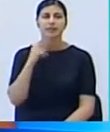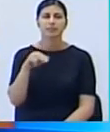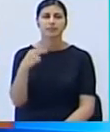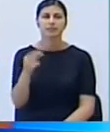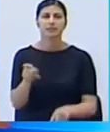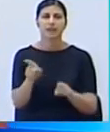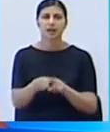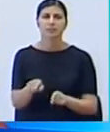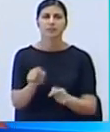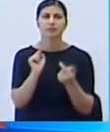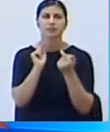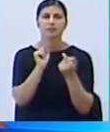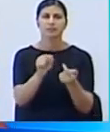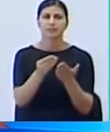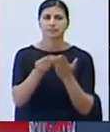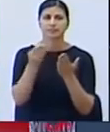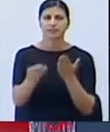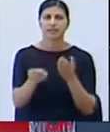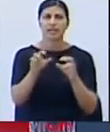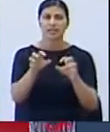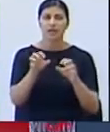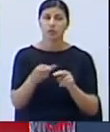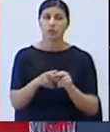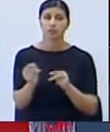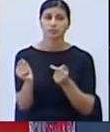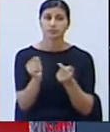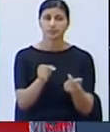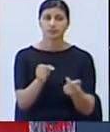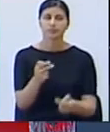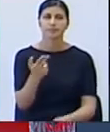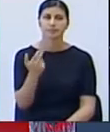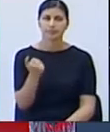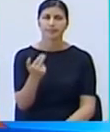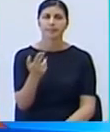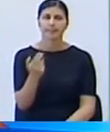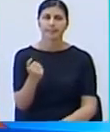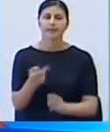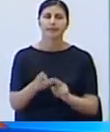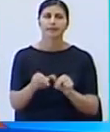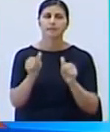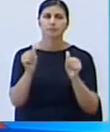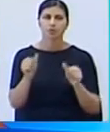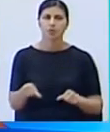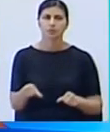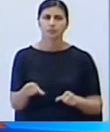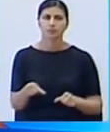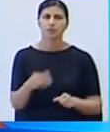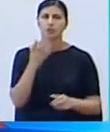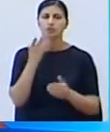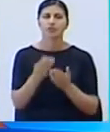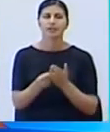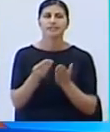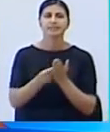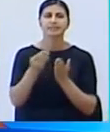წოდებულ ანტიდისკრიმინაციულ კანონს. თქვენ ეწინააღმდეგებით ანტიდისკრიმინაციას? ჩვენ ბუნებრივია იმ ფორმით. იმ ჩვენ